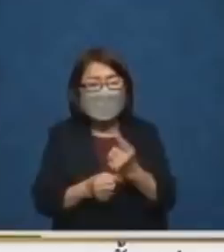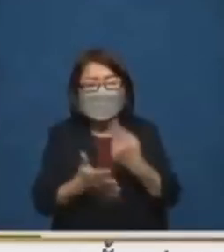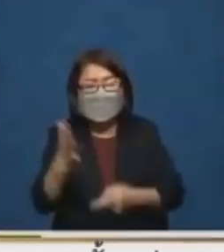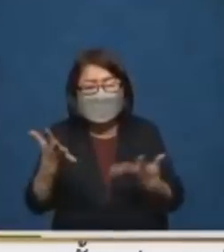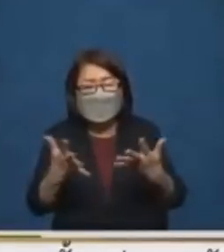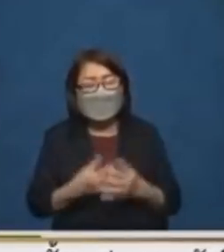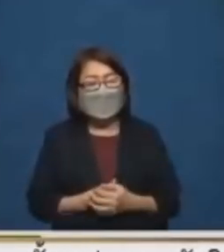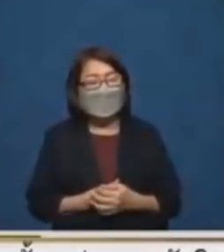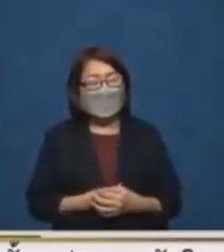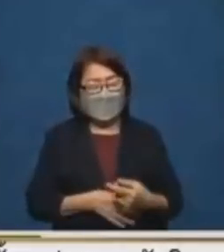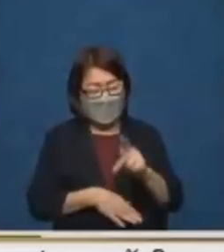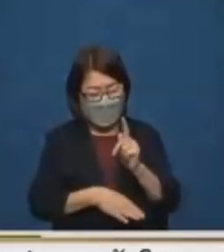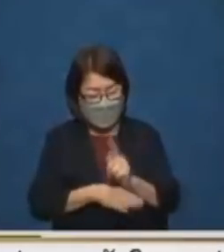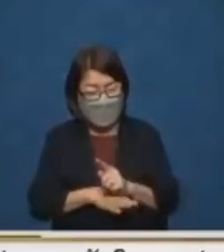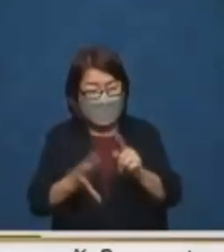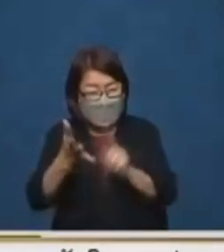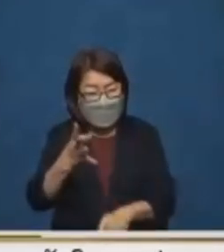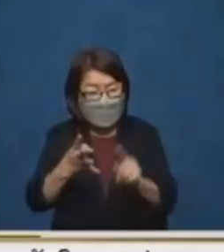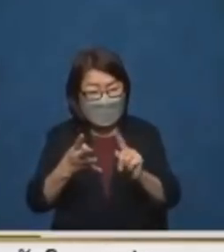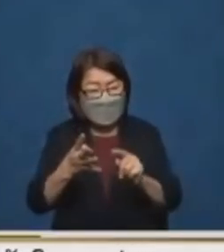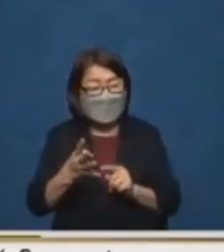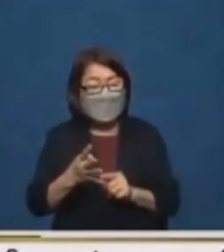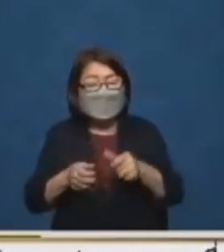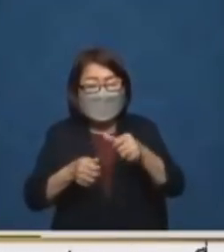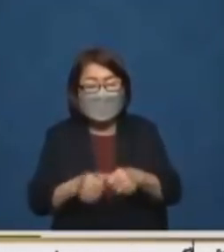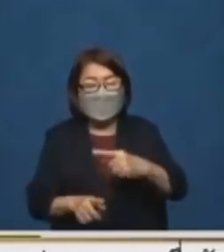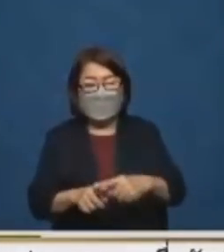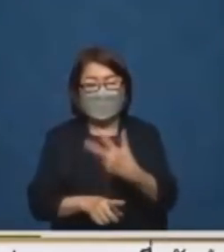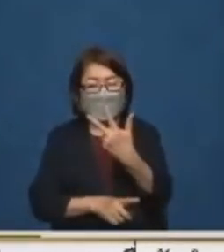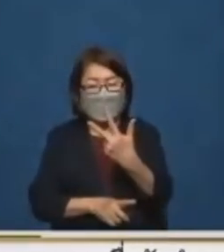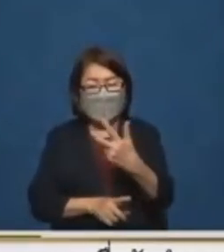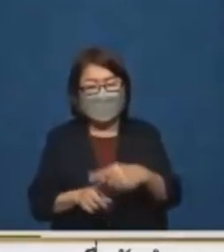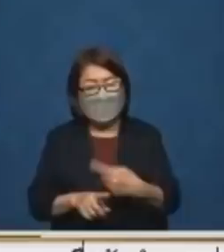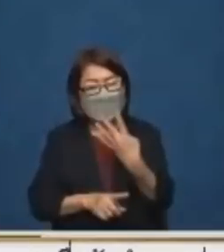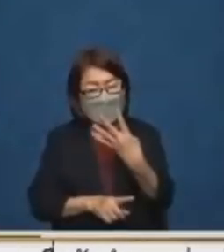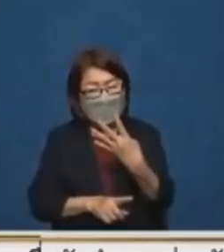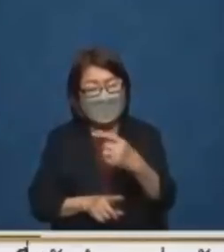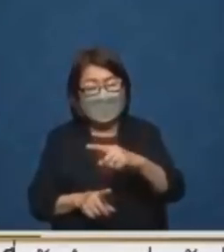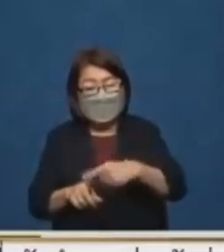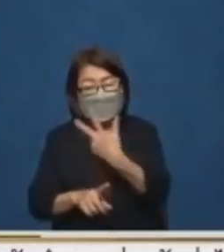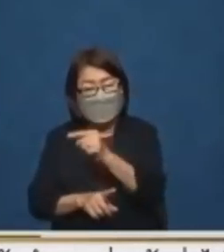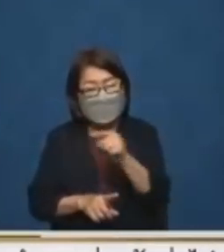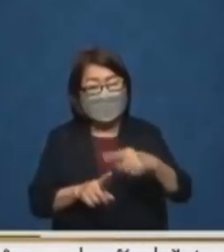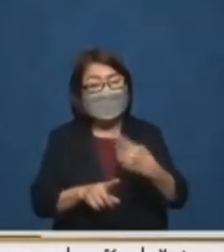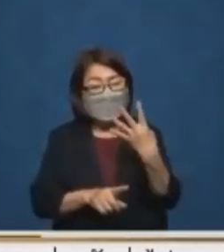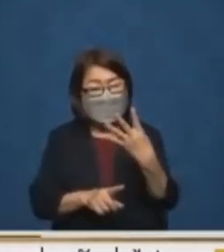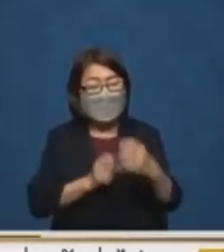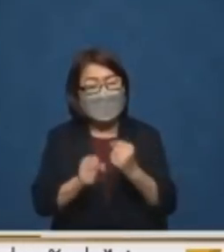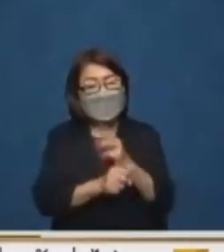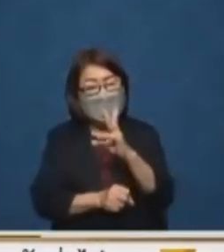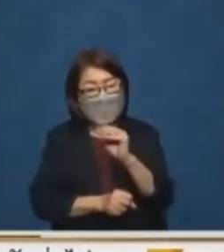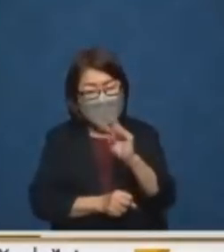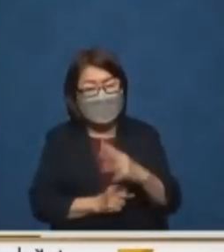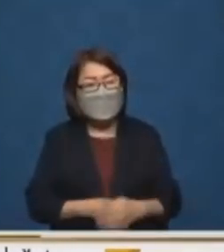ธรดาลครับคาสเตอสุดท้ายเกิดขึ้นเดือนมีนาคมเมศายน 2,564คา